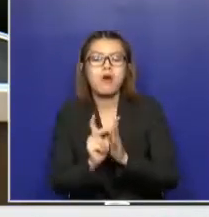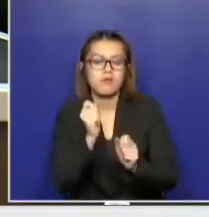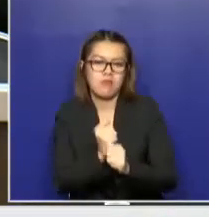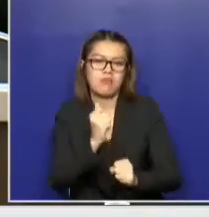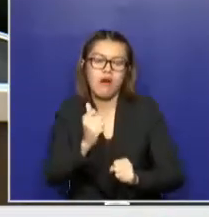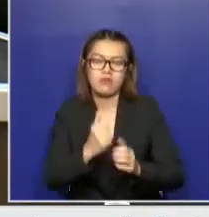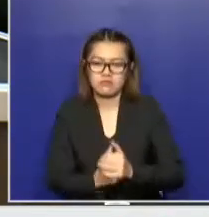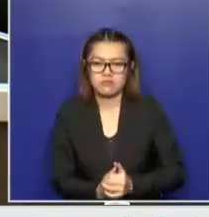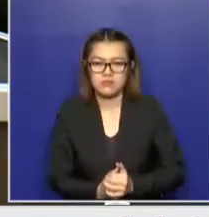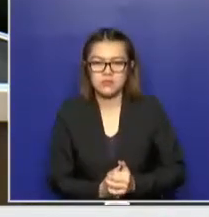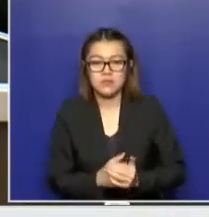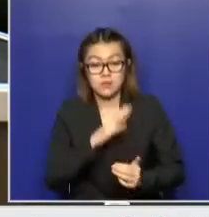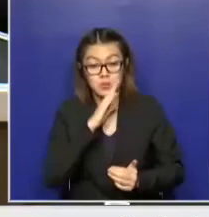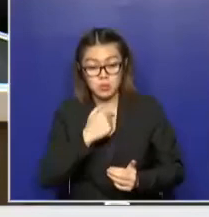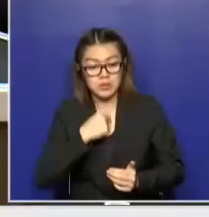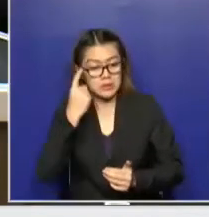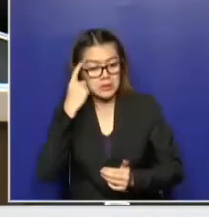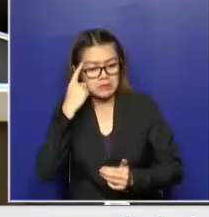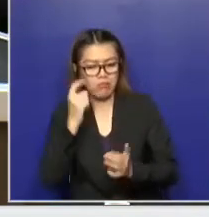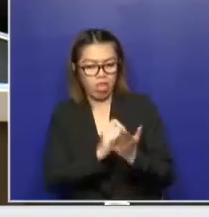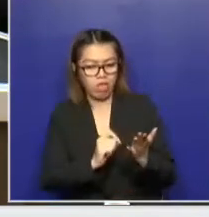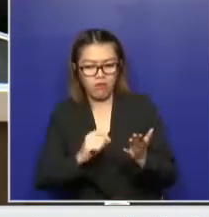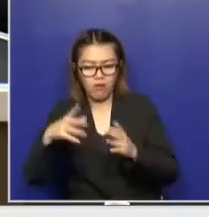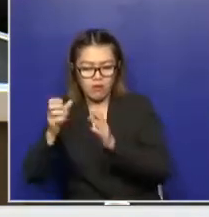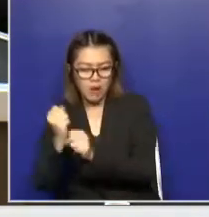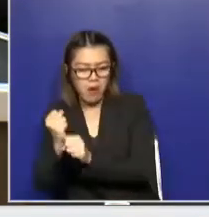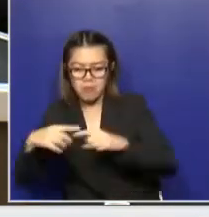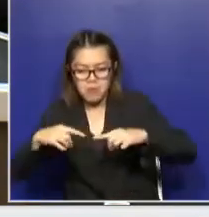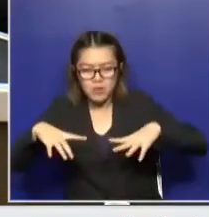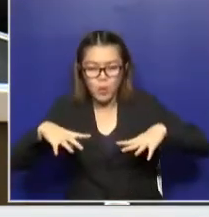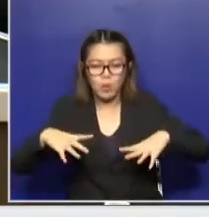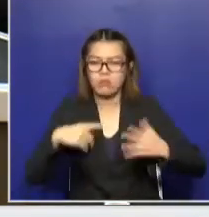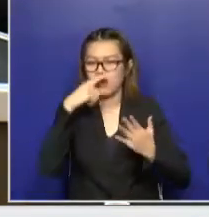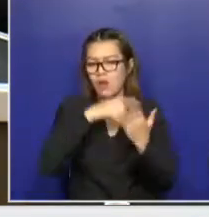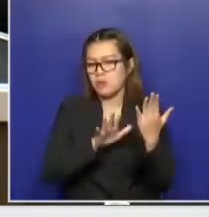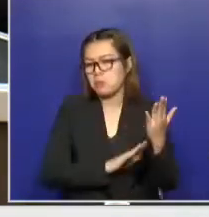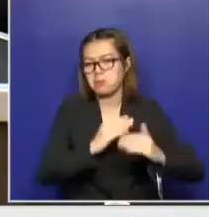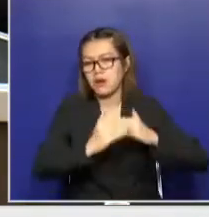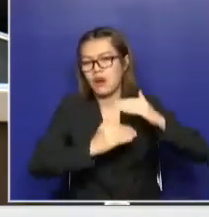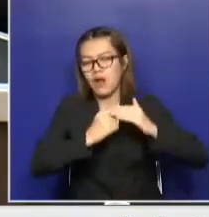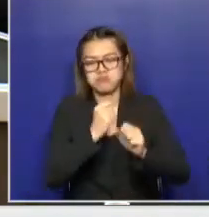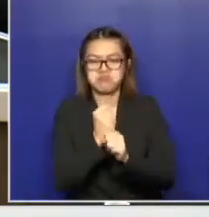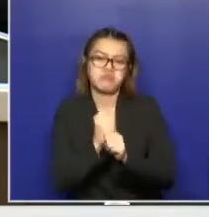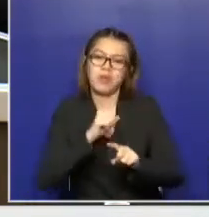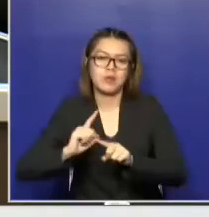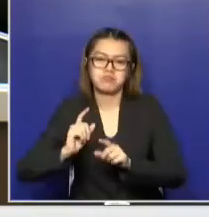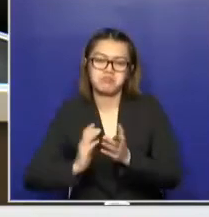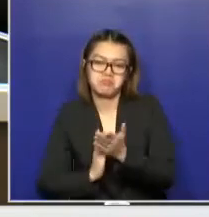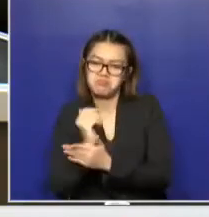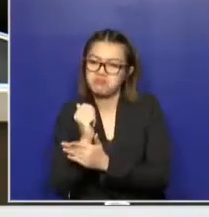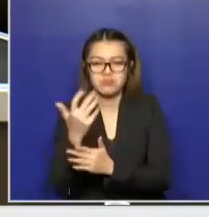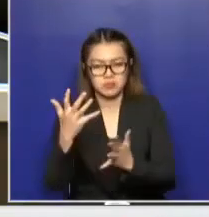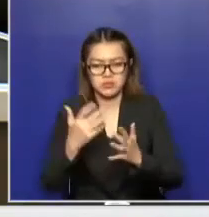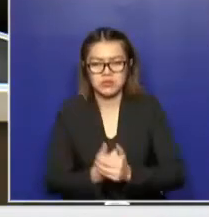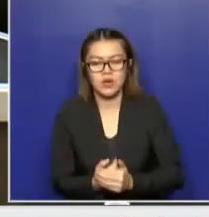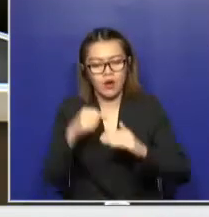ผู้ประกอบการทำอีกอย่างครับไม่ประสบความสำเร็จครับสุดท้ายประเทศไทยเราก็จะไม่ได้อะไรครับท่านประธานครับจริงๆมีหลายอย่างในรายละเอียดผมไม่สามารถลงลึกได้